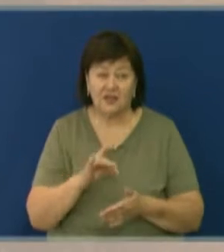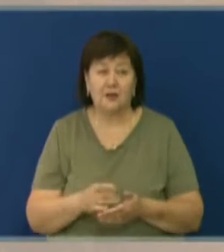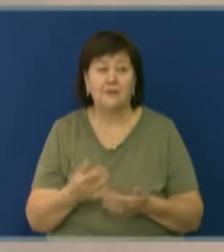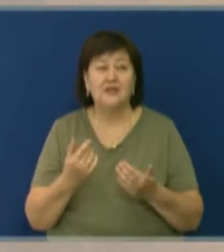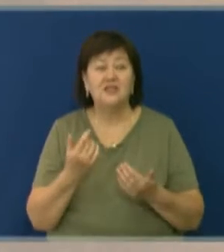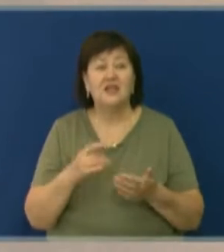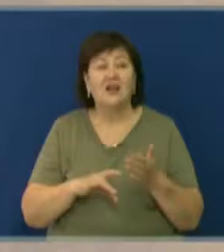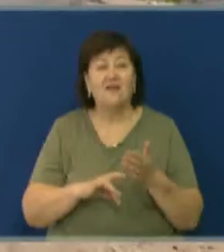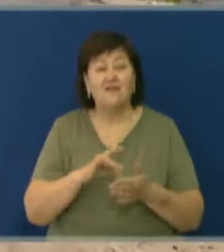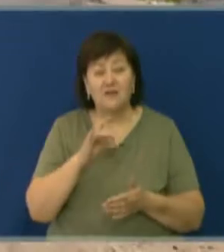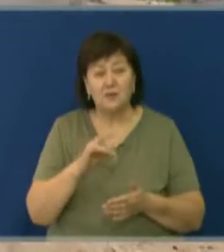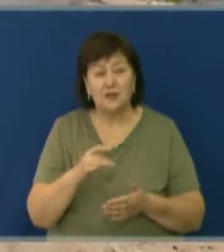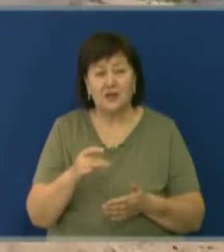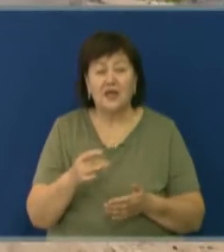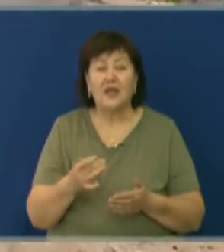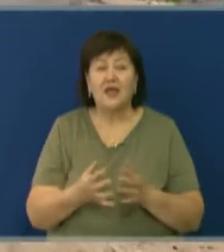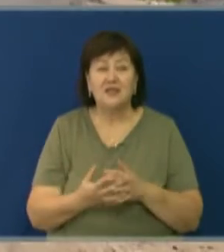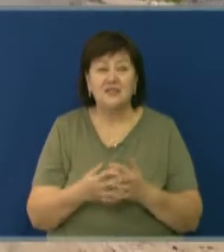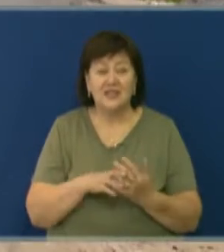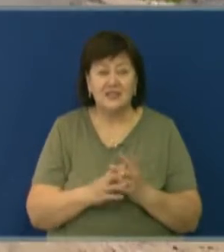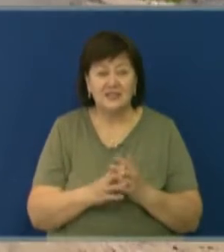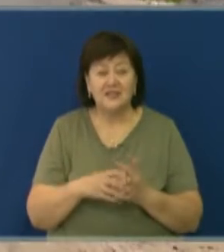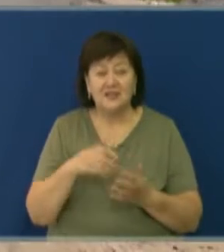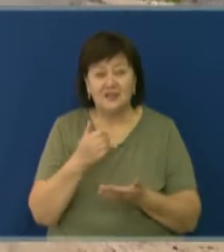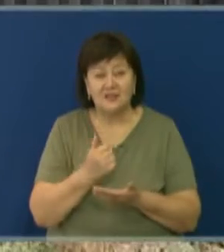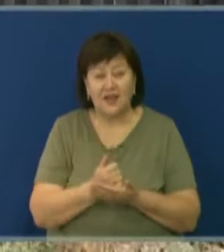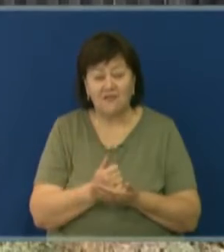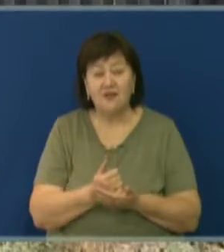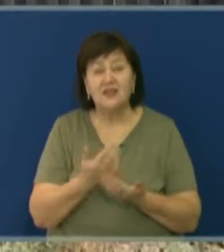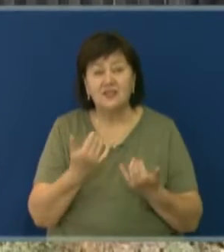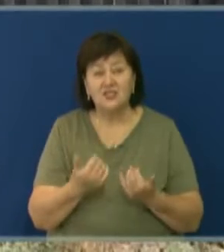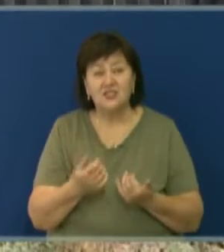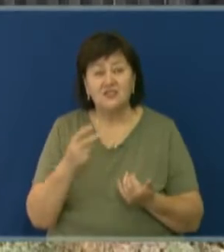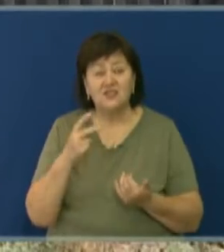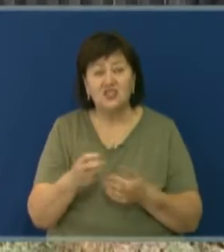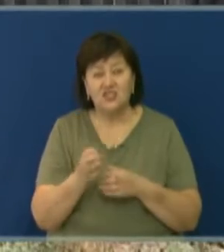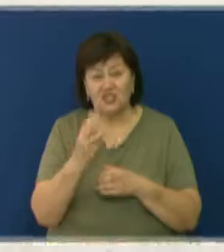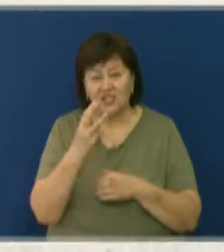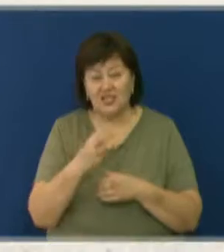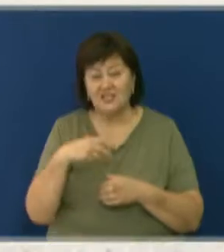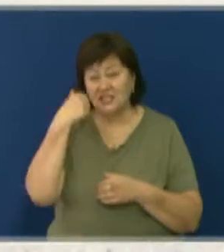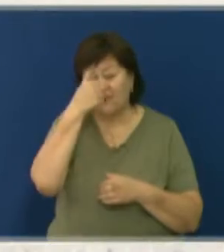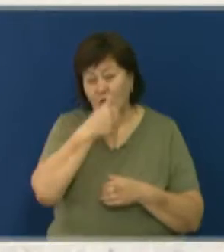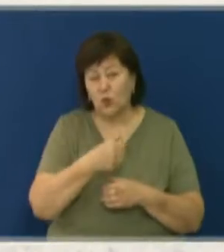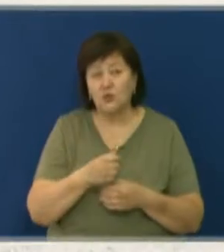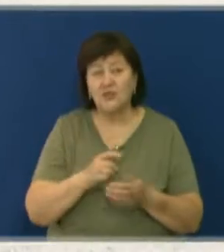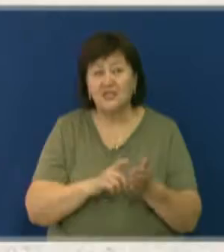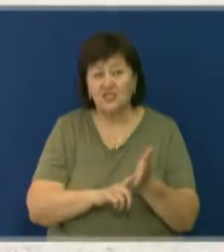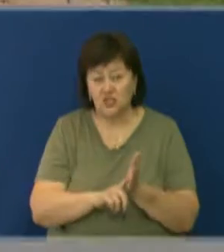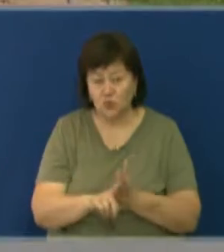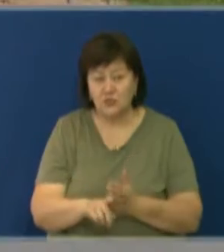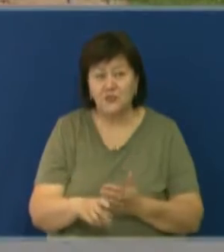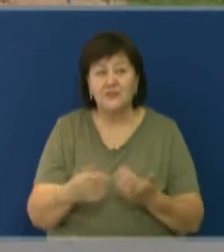әкімдерін сайлау тәжірибесі бұрыннан бар. Мұндай саяси науқан 2013 жылы басталған. Тек бұған дейін ауыл әкімдері жанама дауыс беру